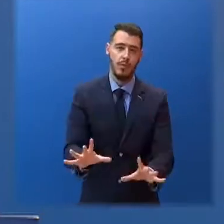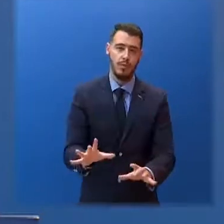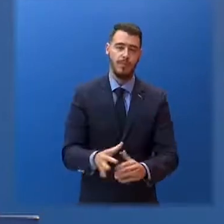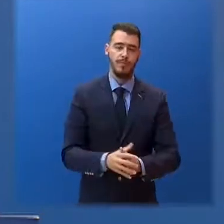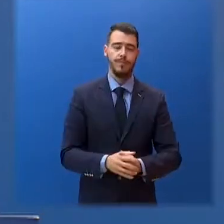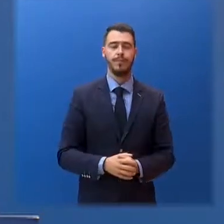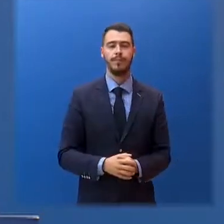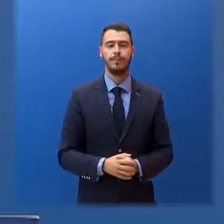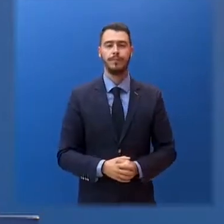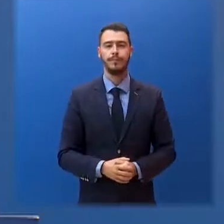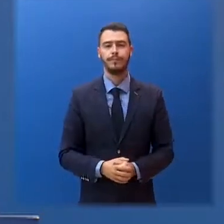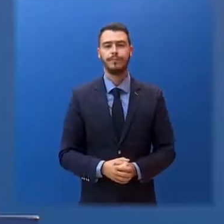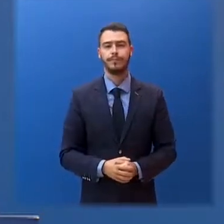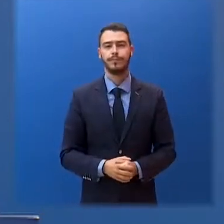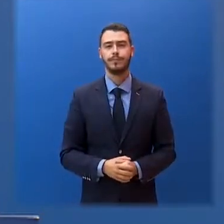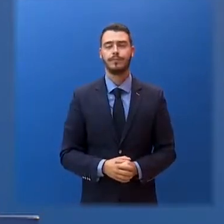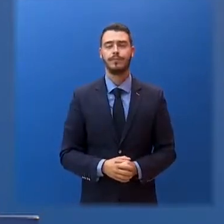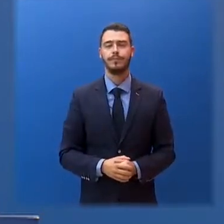Παρακαλώ.